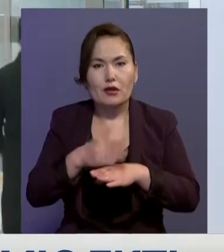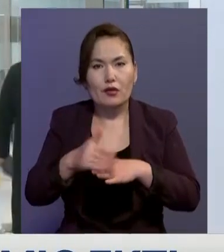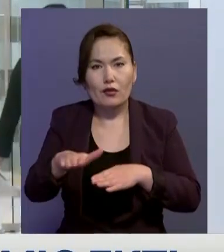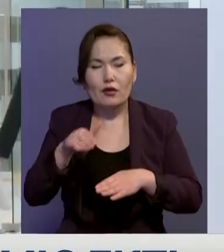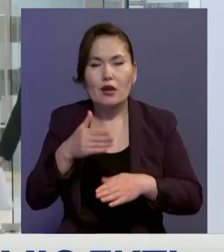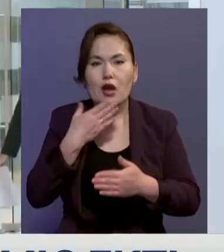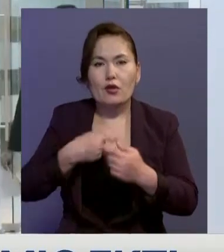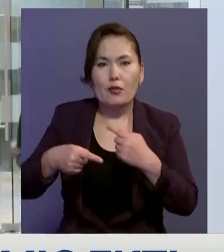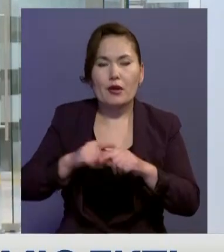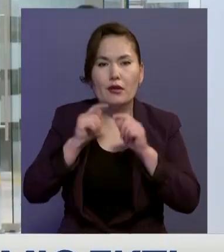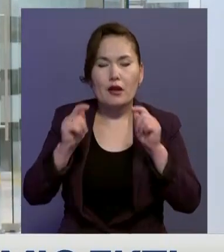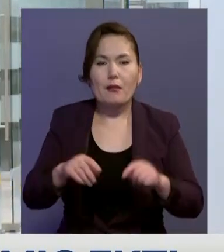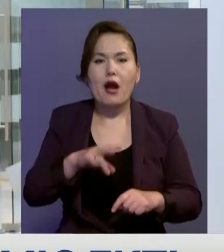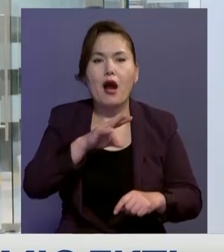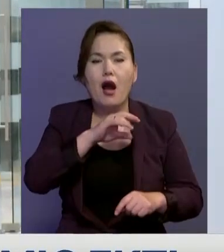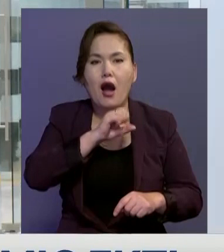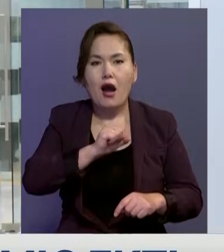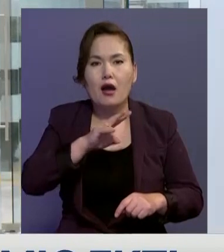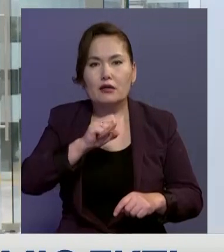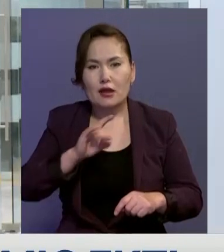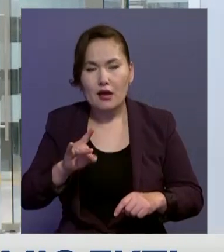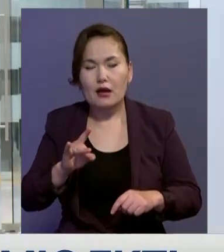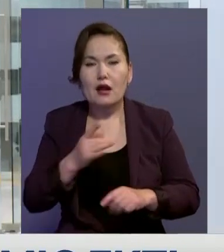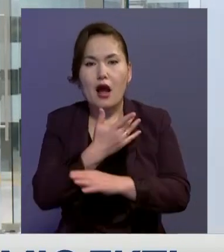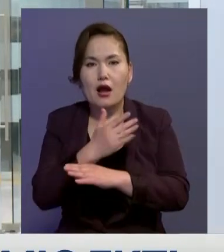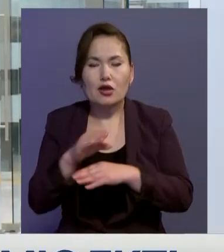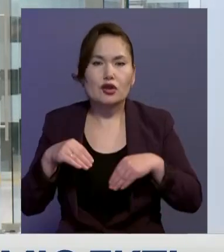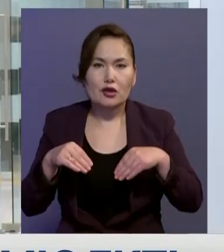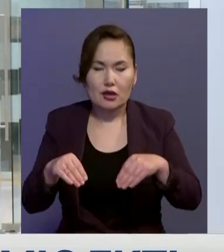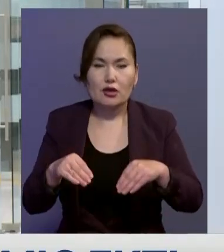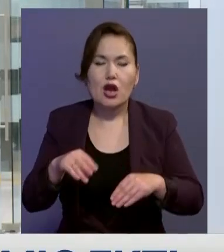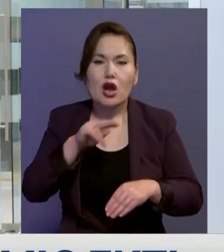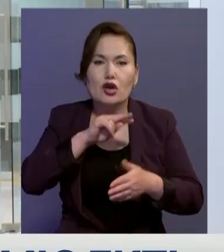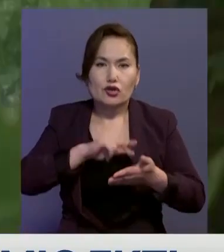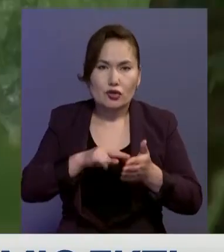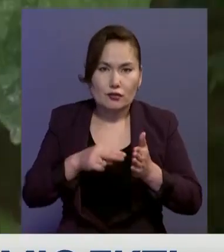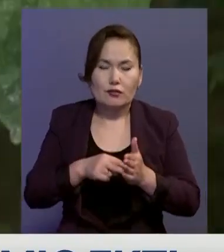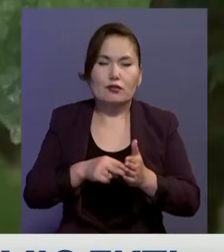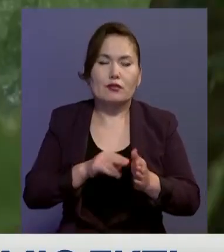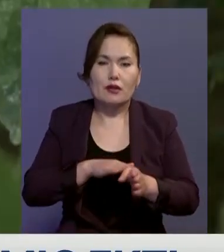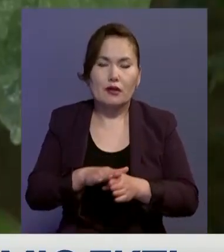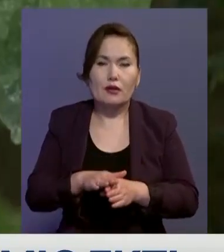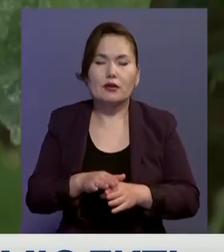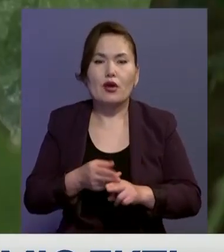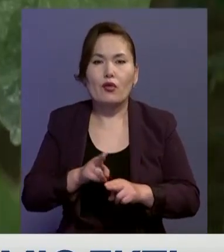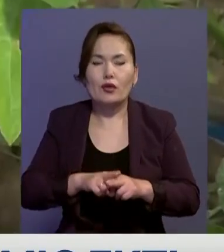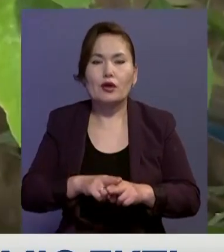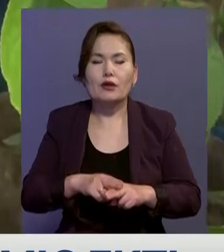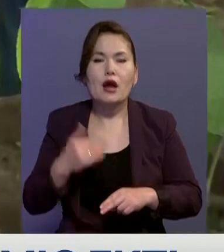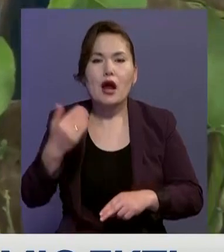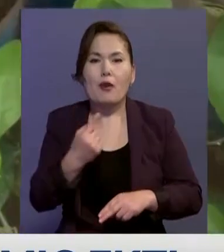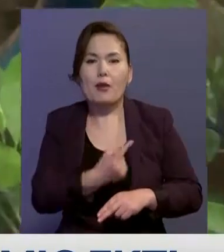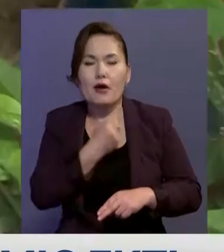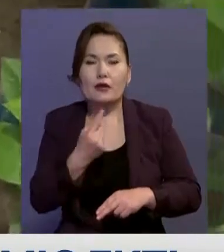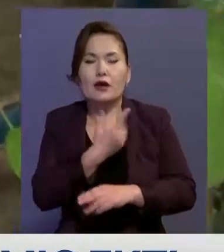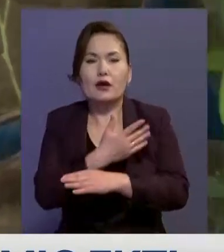жерге анар дақылы егіліп, қазіргі таңда жұмыс жасап жатыр. Жергілікті шаруалар тропикалық жеміс